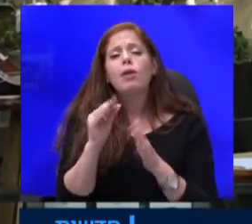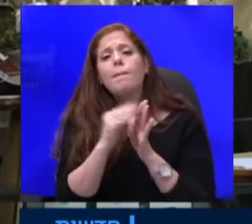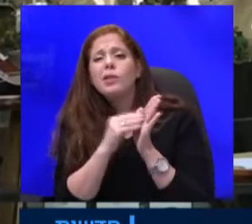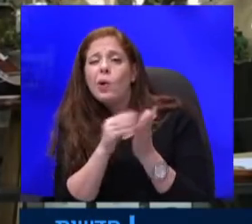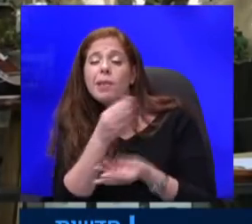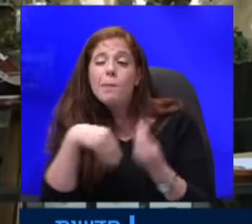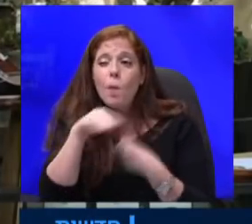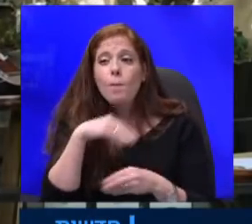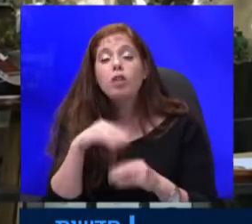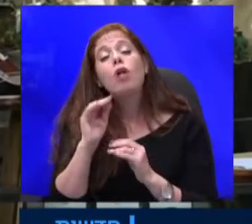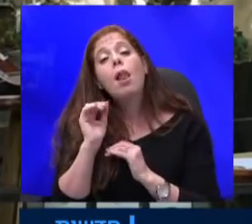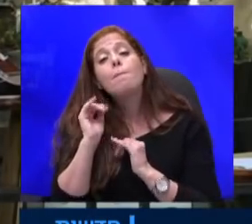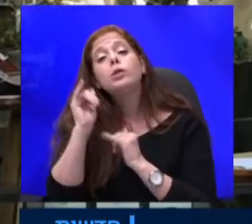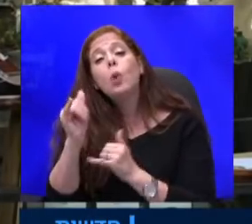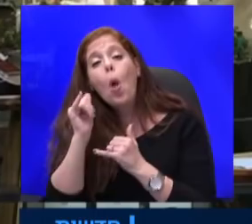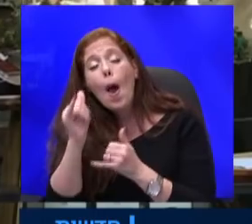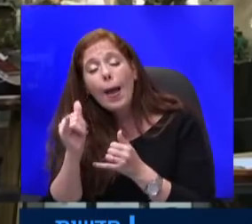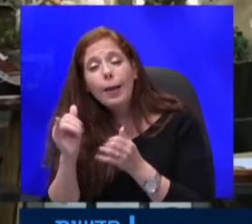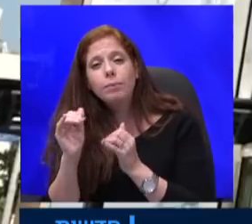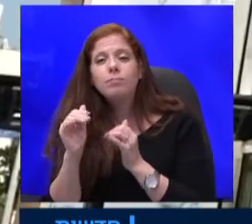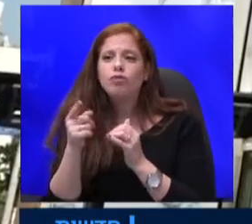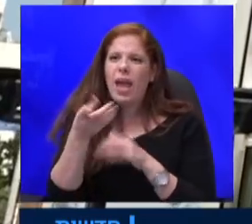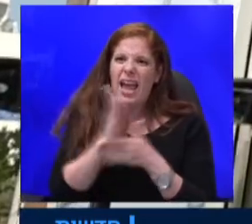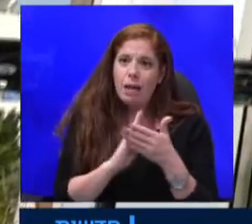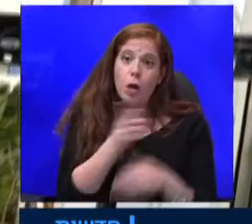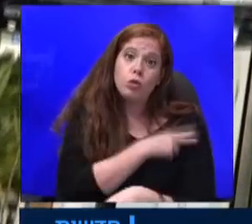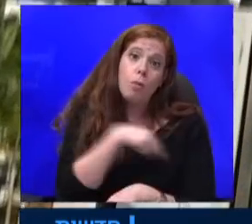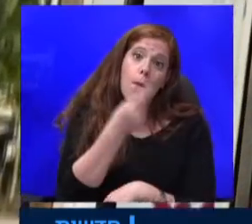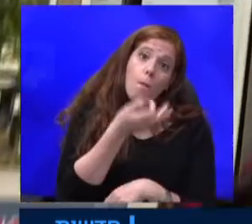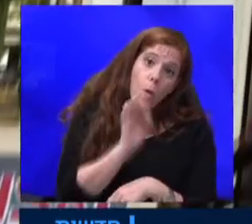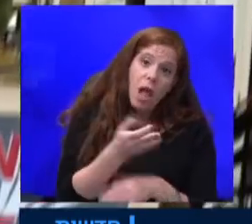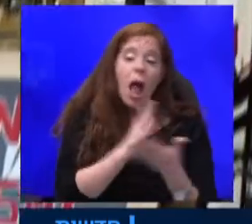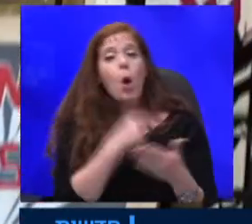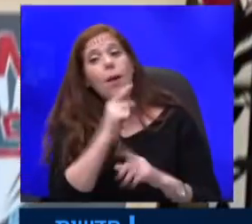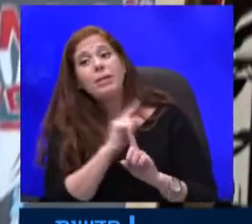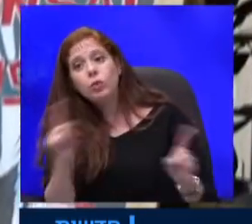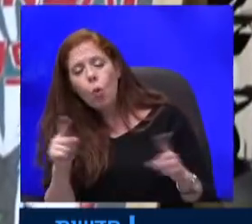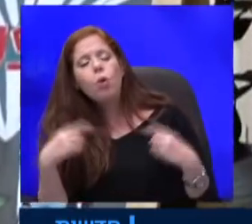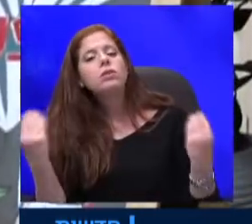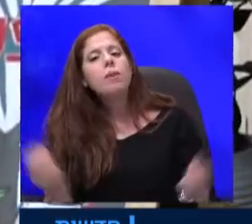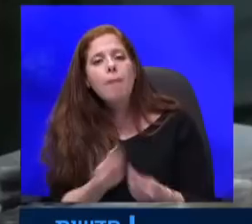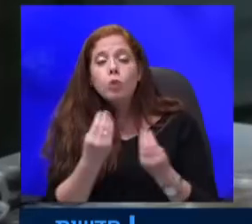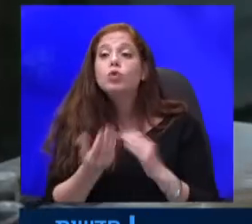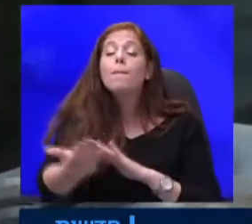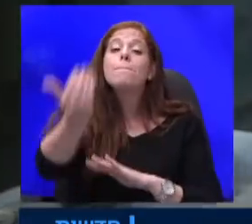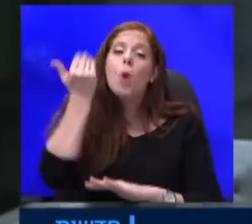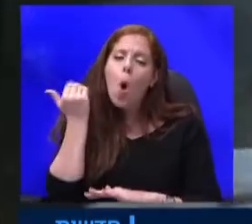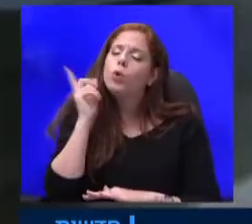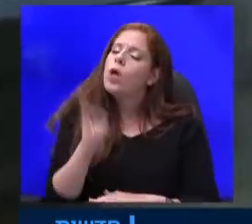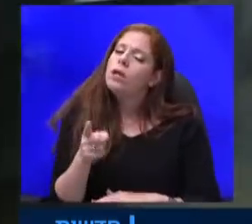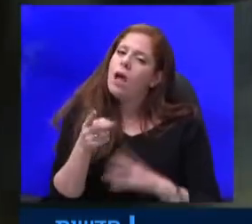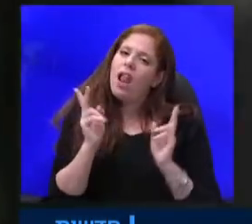קצר, שחלק מהשוטרים אומרים שזה מותר וחלק אומרים שזה אסור. זה משהו שמראש היו צריכים לאפשר. זה מכת